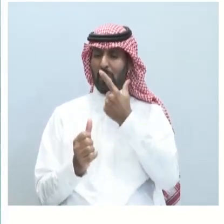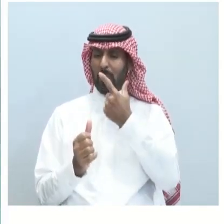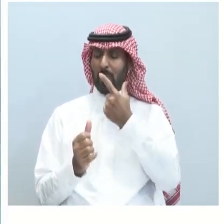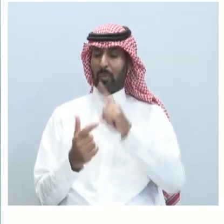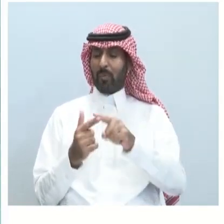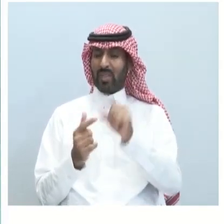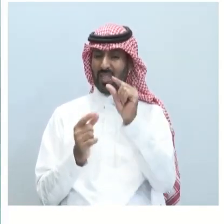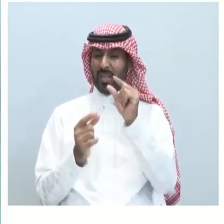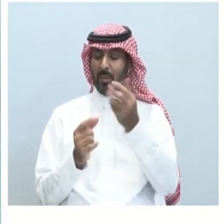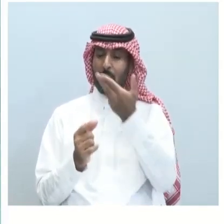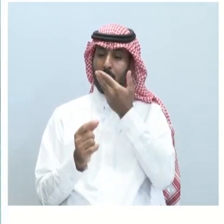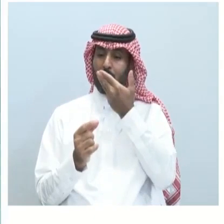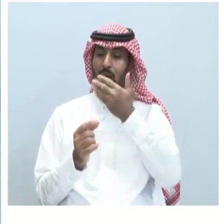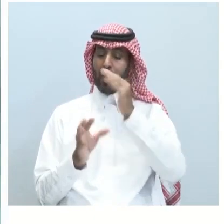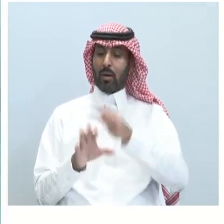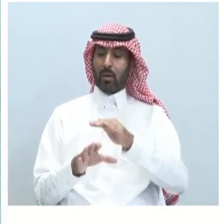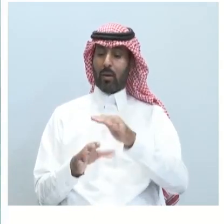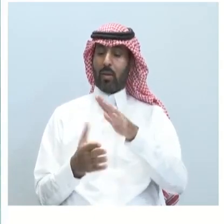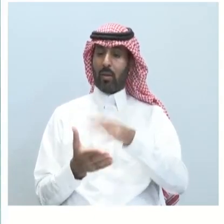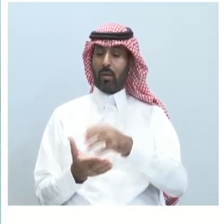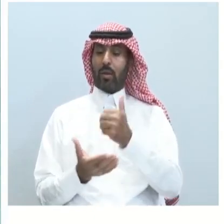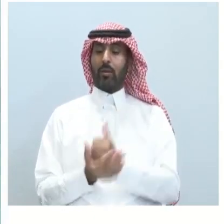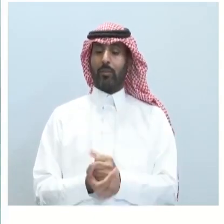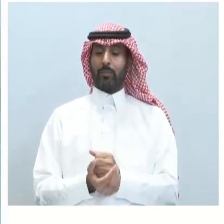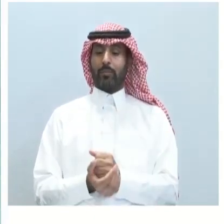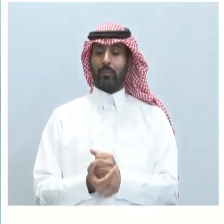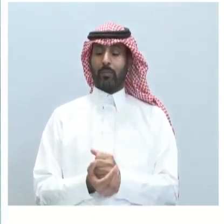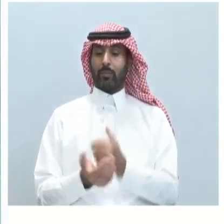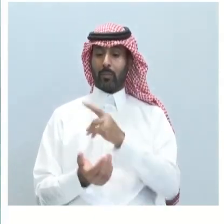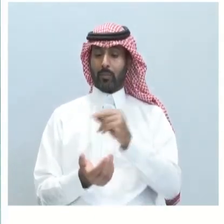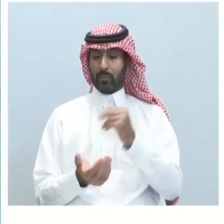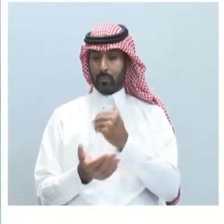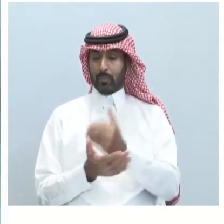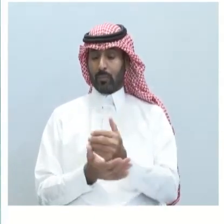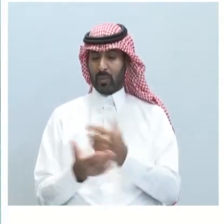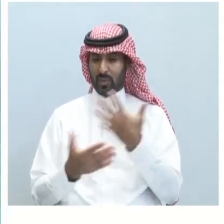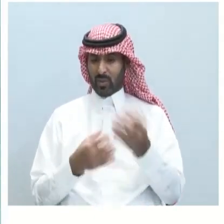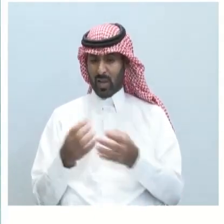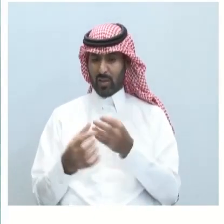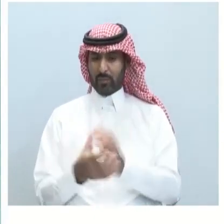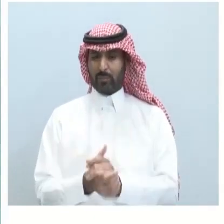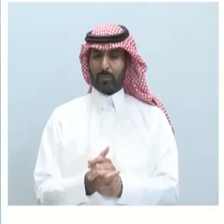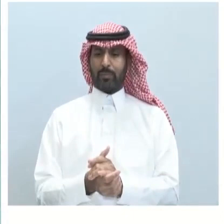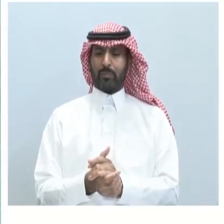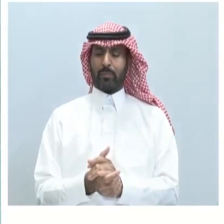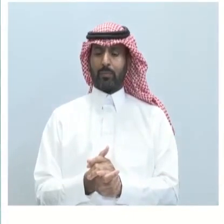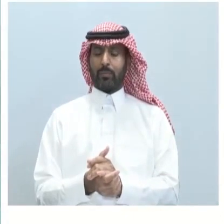من جزيء الماء والاخر يكون ايش يكون القاعده حتى يتم عمليه التاين